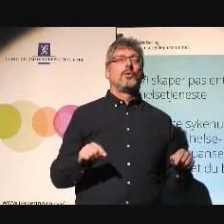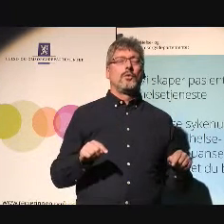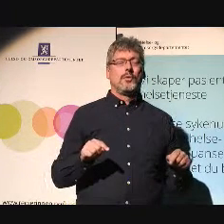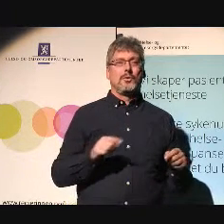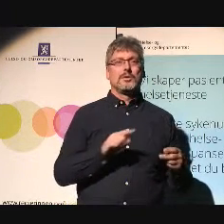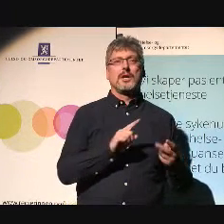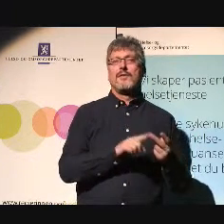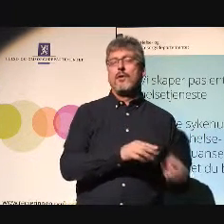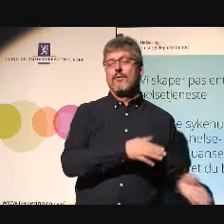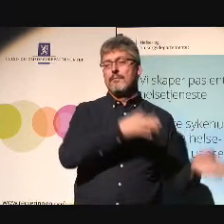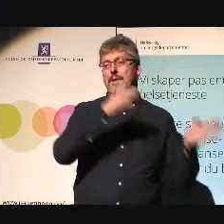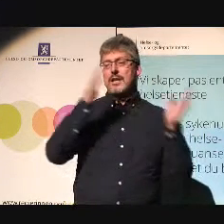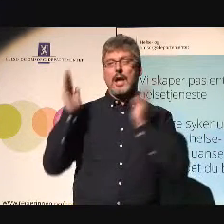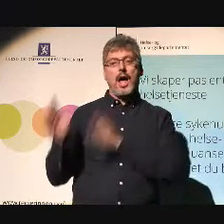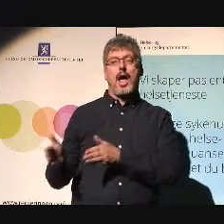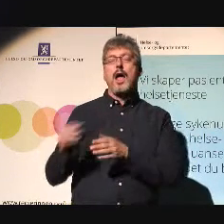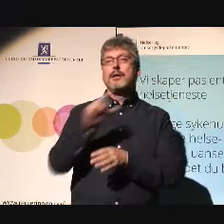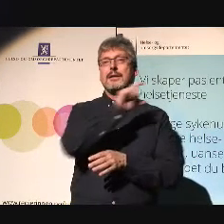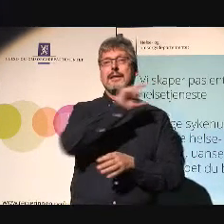et helt annet tema.